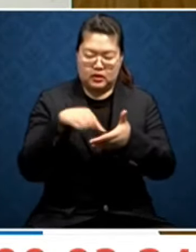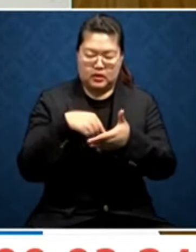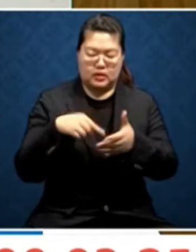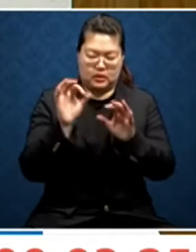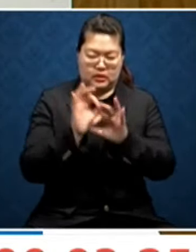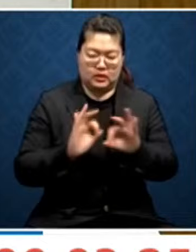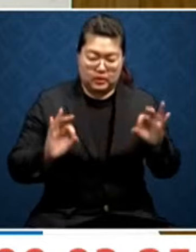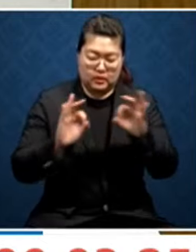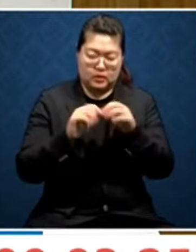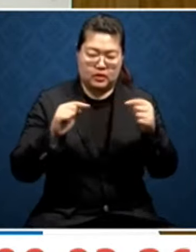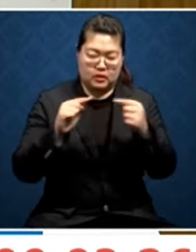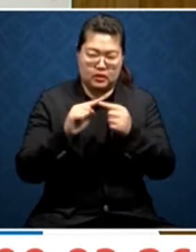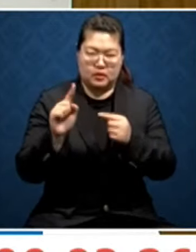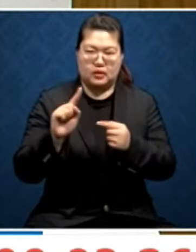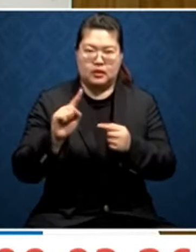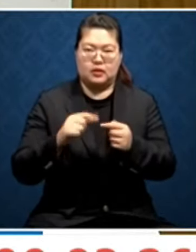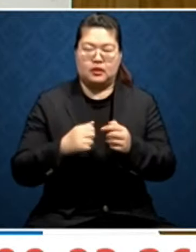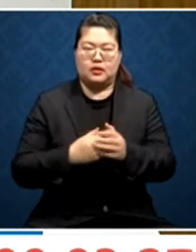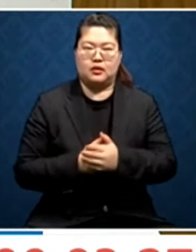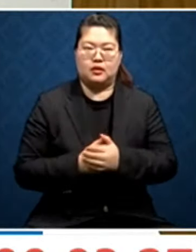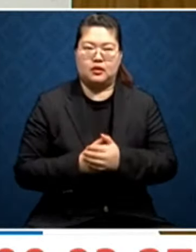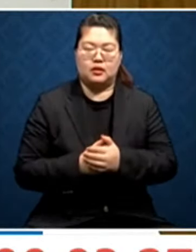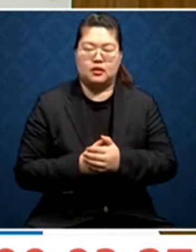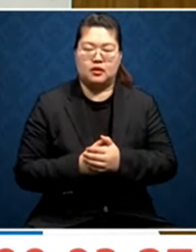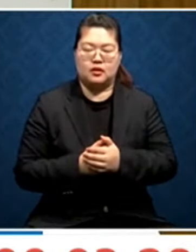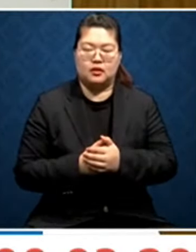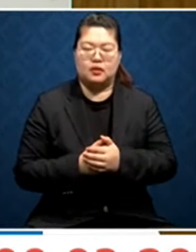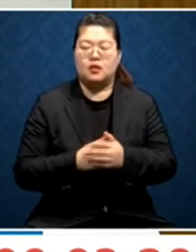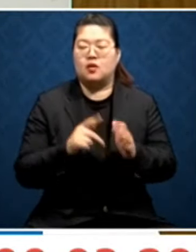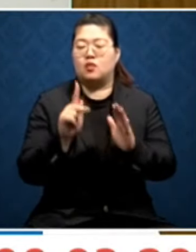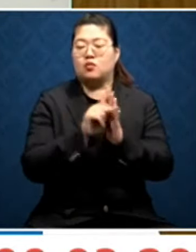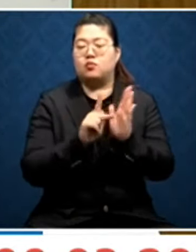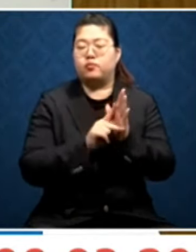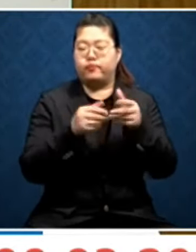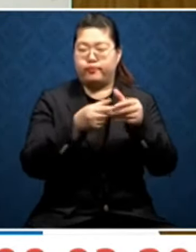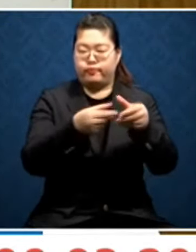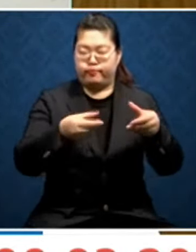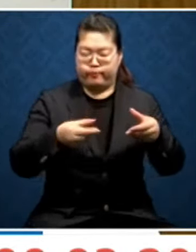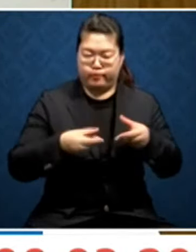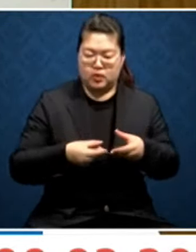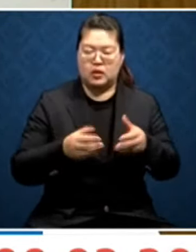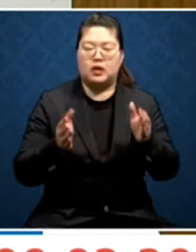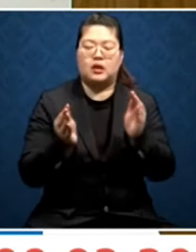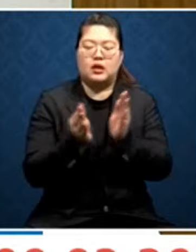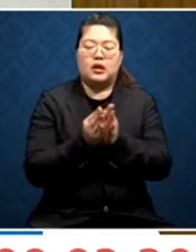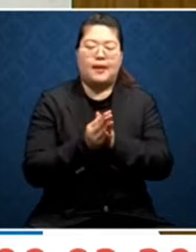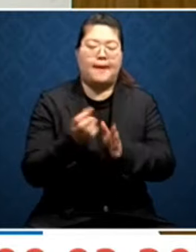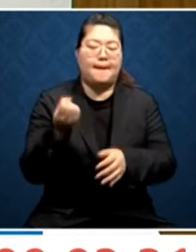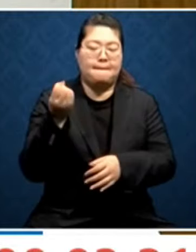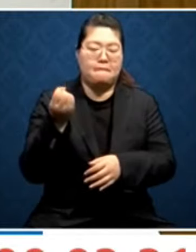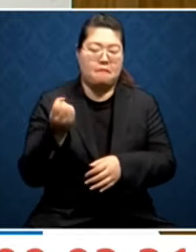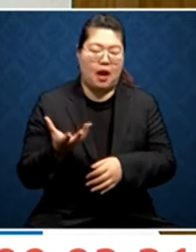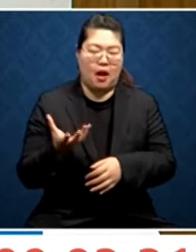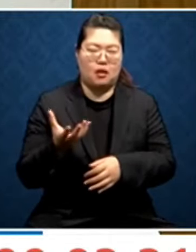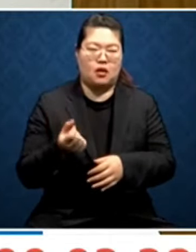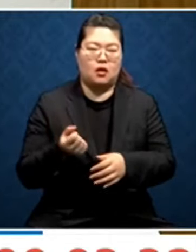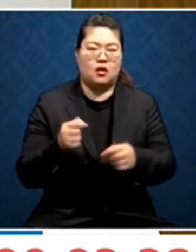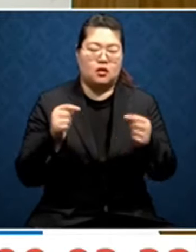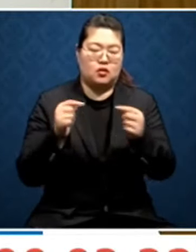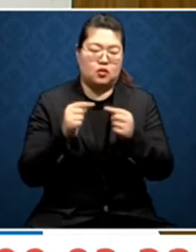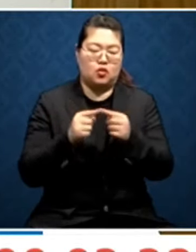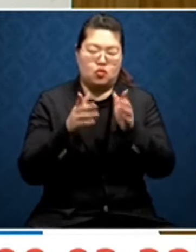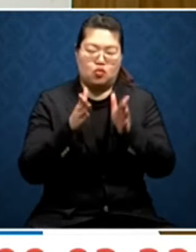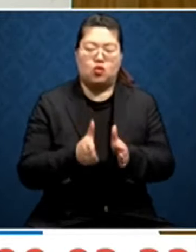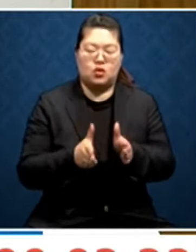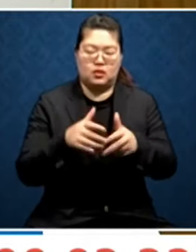ยุติในเรื่องที่จะทำประชามติในร่างพระราชบัญญัติฉบับนี้นะครับกำหนดให้ใช้เสียงข้างมากของผู้ออกมาใช้ออกเสียงนะครับ